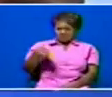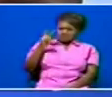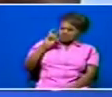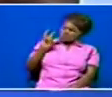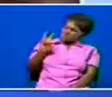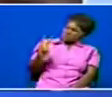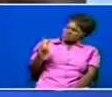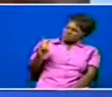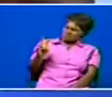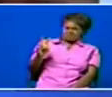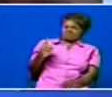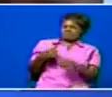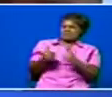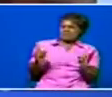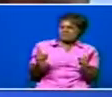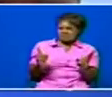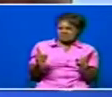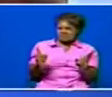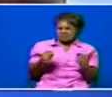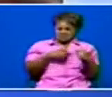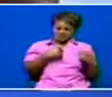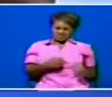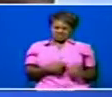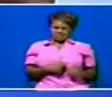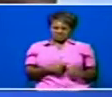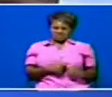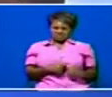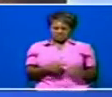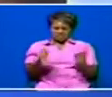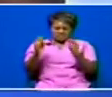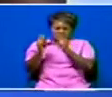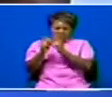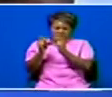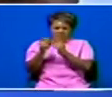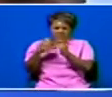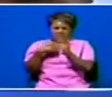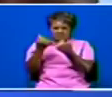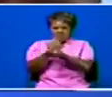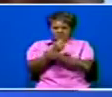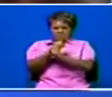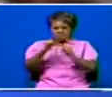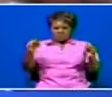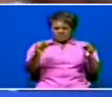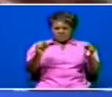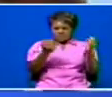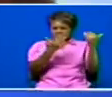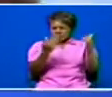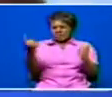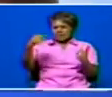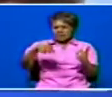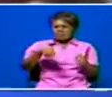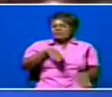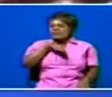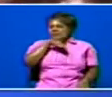kuangalia vile vinaendelea, lakini otherwise kwa roho zetu ndani we are very bitter. Rais wetu tulikuwa tunatarajia